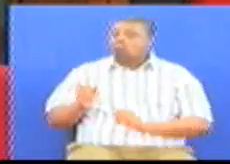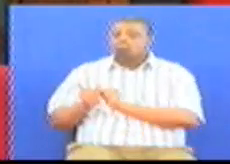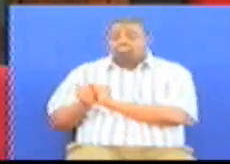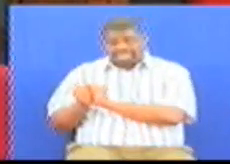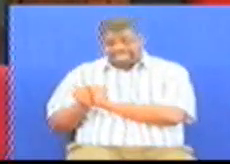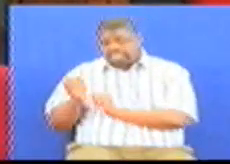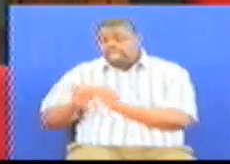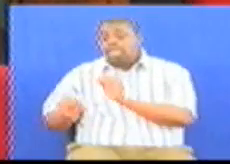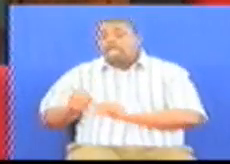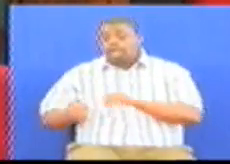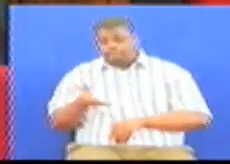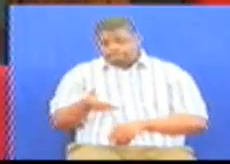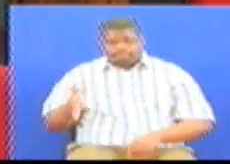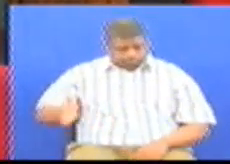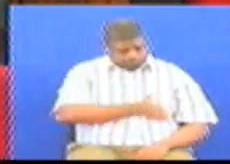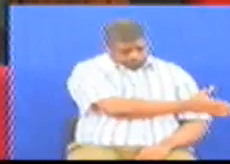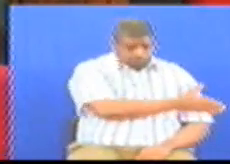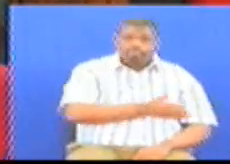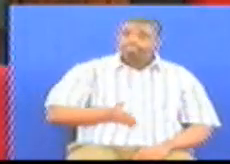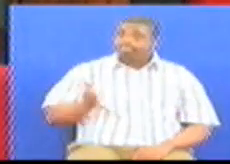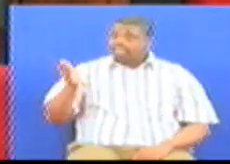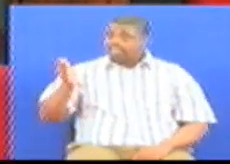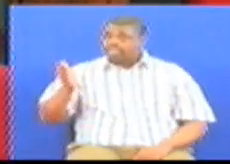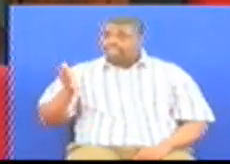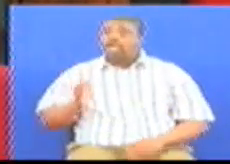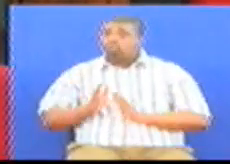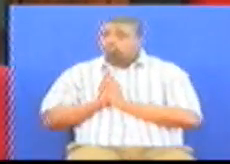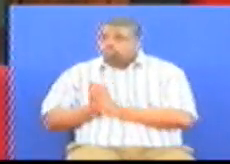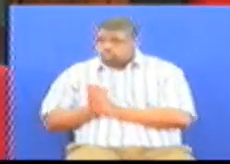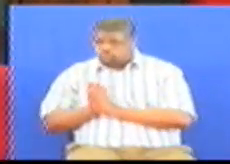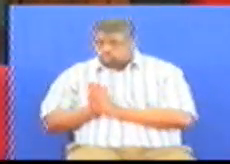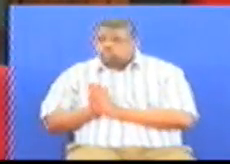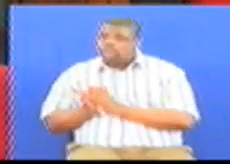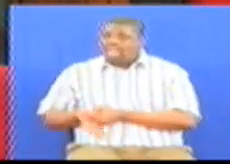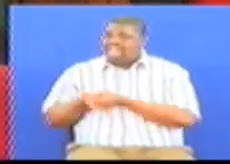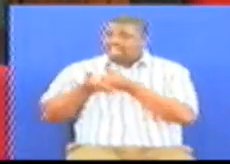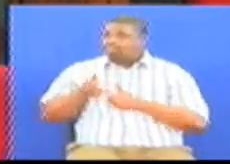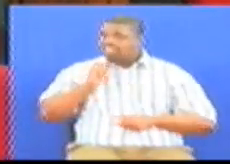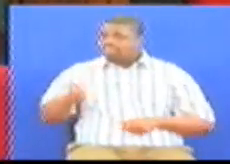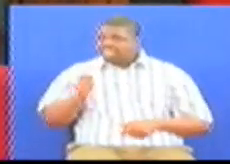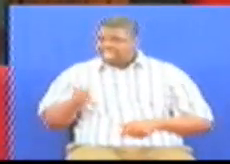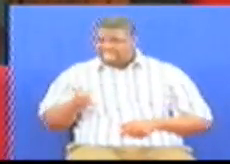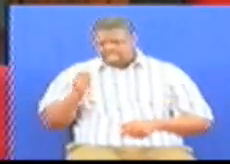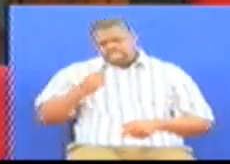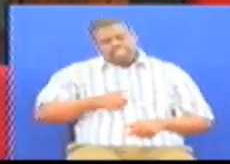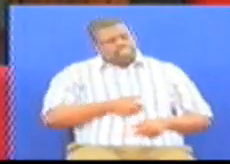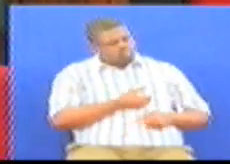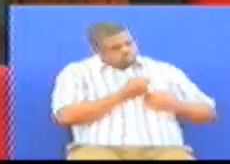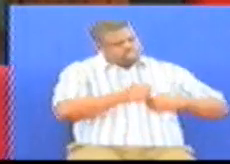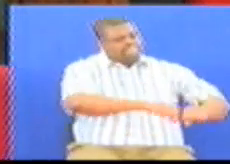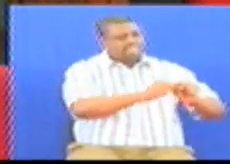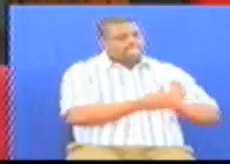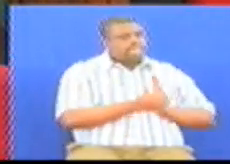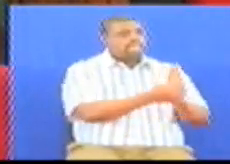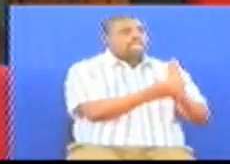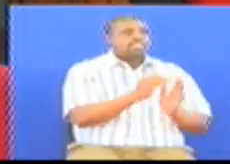Mheshimiwa Naibu Spika, nakushukuru sana. Kwa kama nilivyosema, ninaipongeza sana serikali kwa utekelezaji wa ilani ya